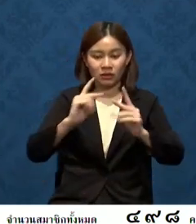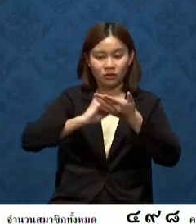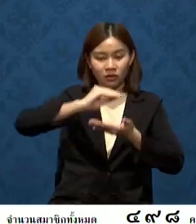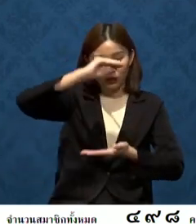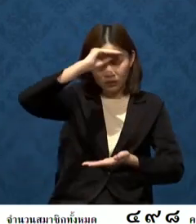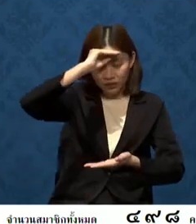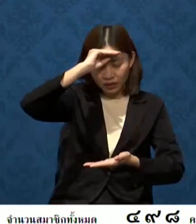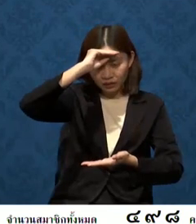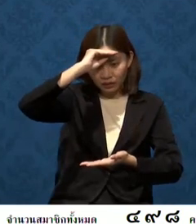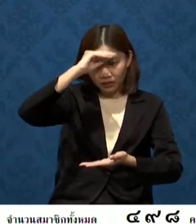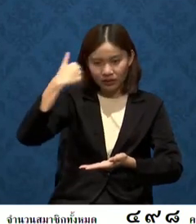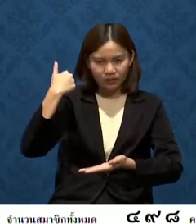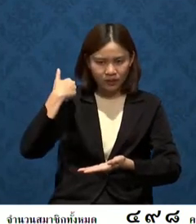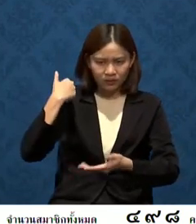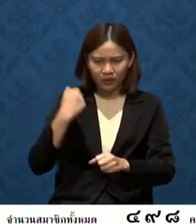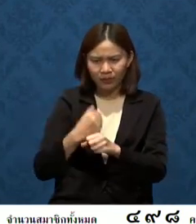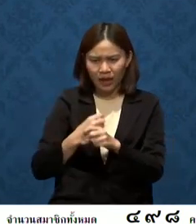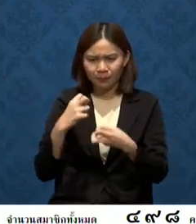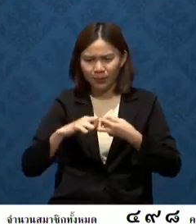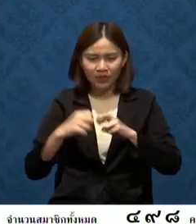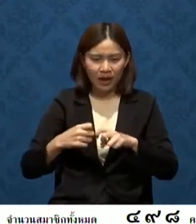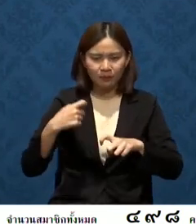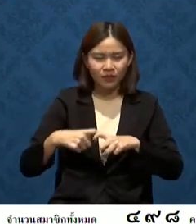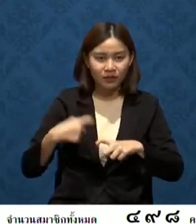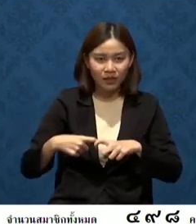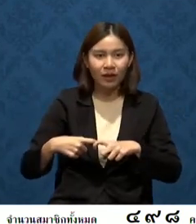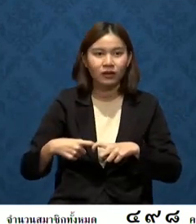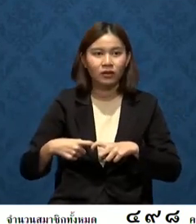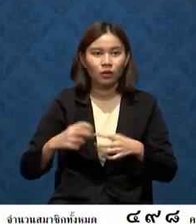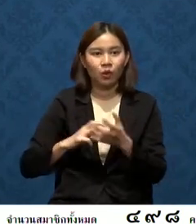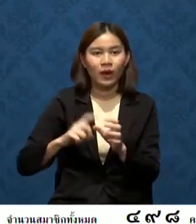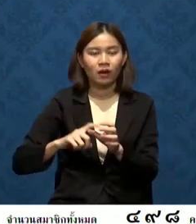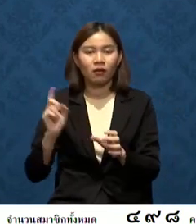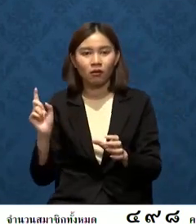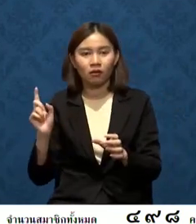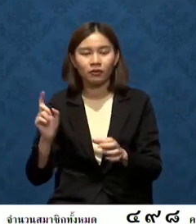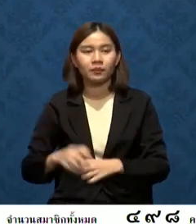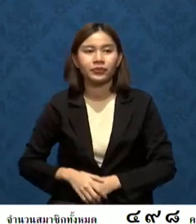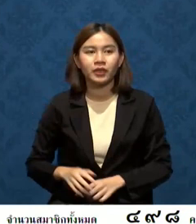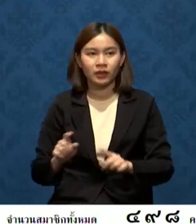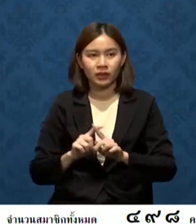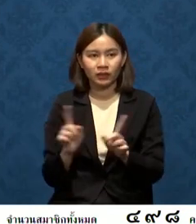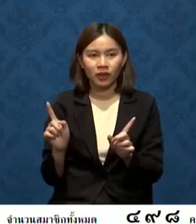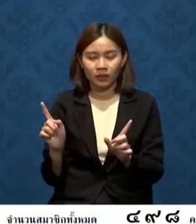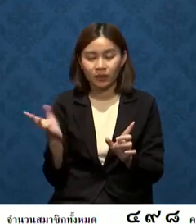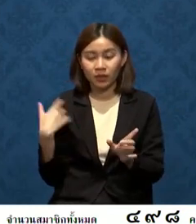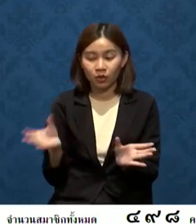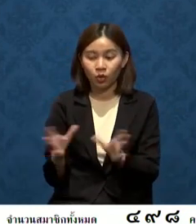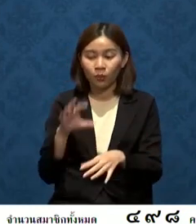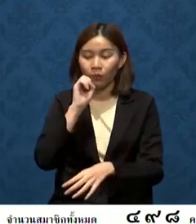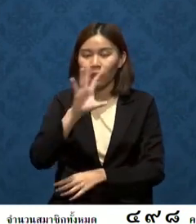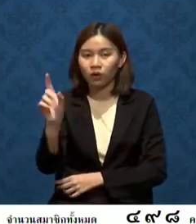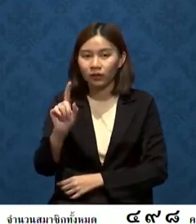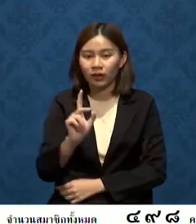ที่มันเทอะทะเดินหลุดออกมาแต่ในจำนวนหนึ่งก็บอกว่า